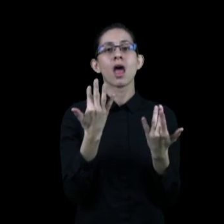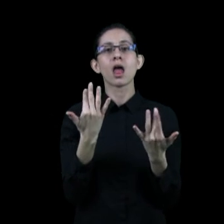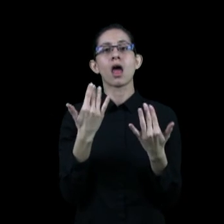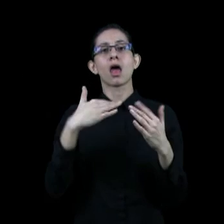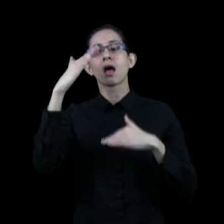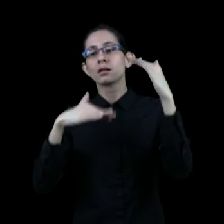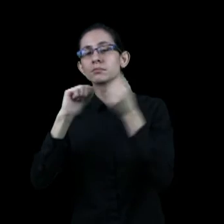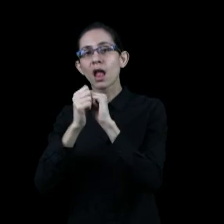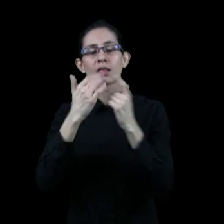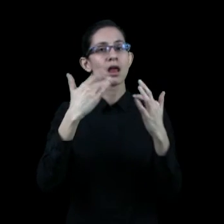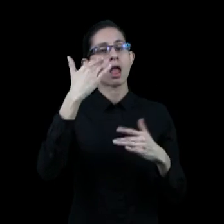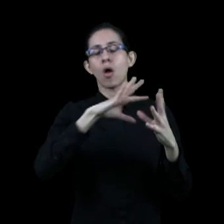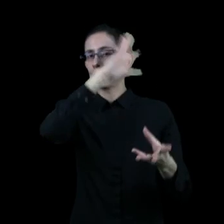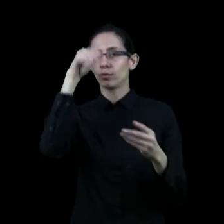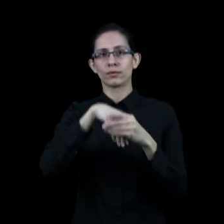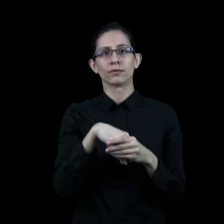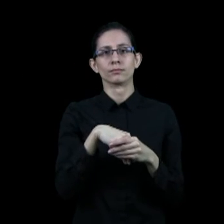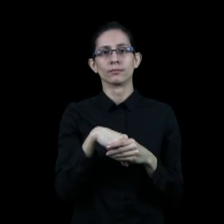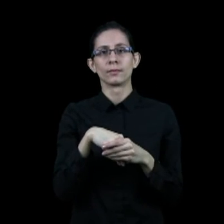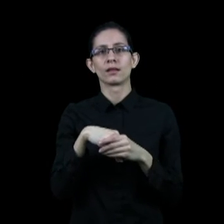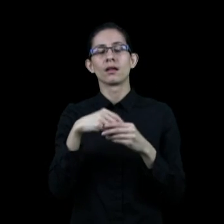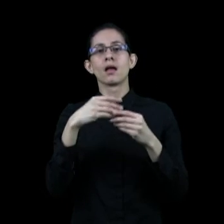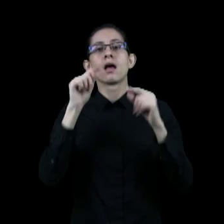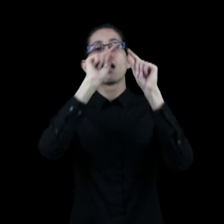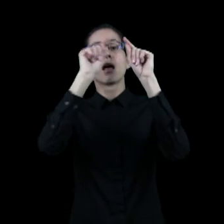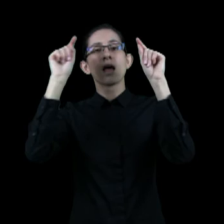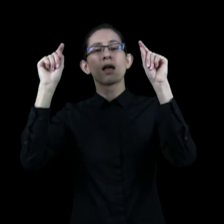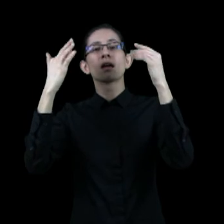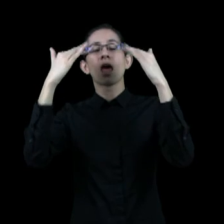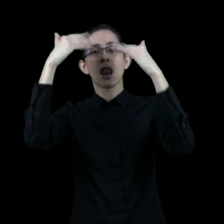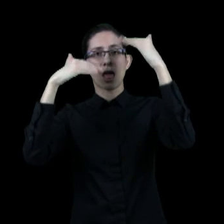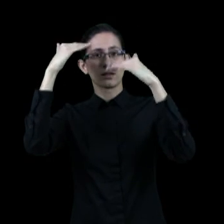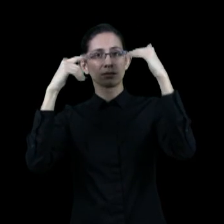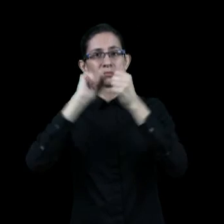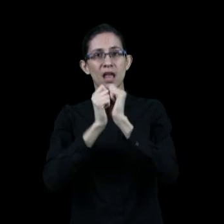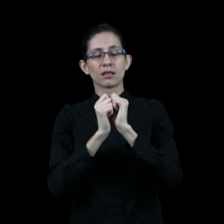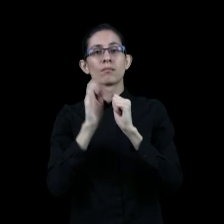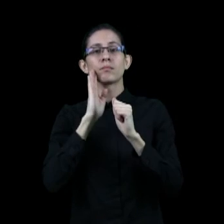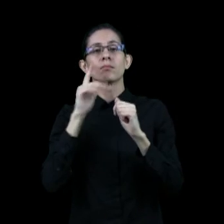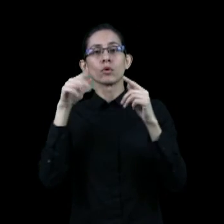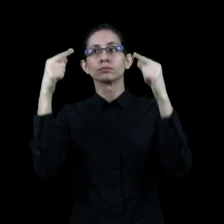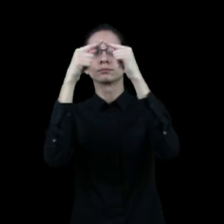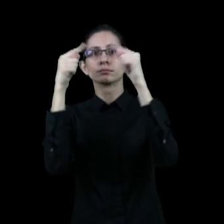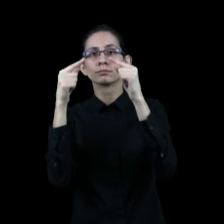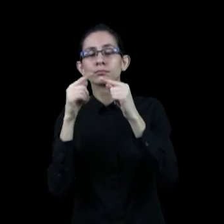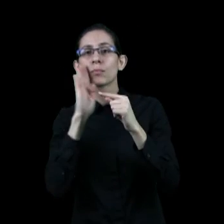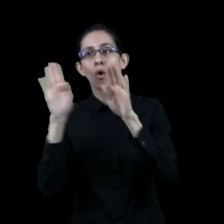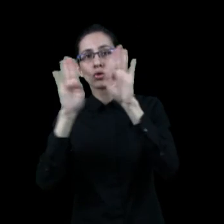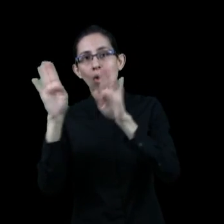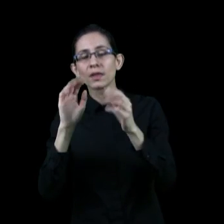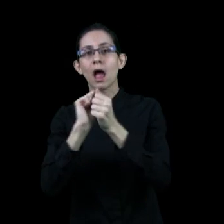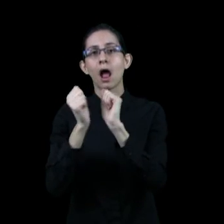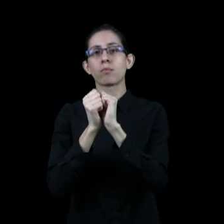CPI oblicza się za pomocą koszyka dóbr dla danego typu konsumenta w roku bazowym. Wybiera się rok bazowy.